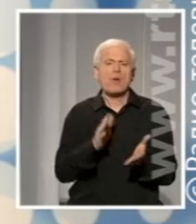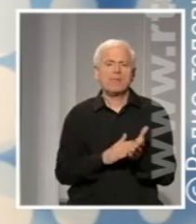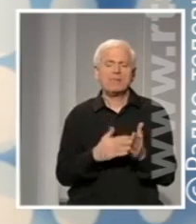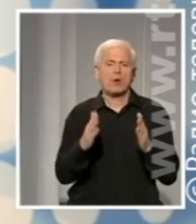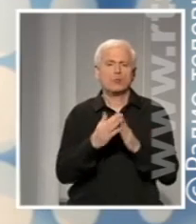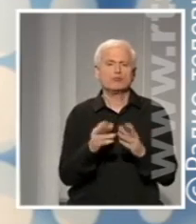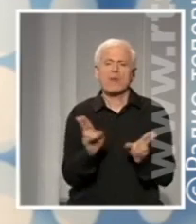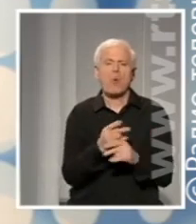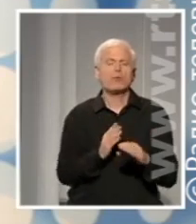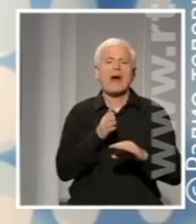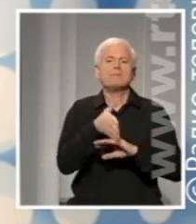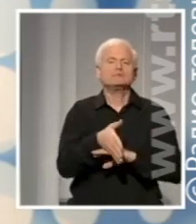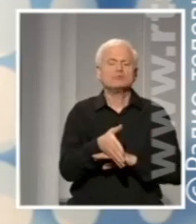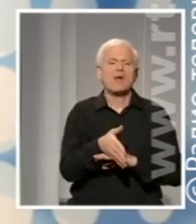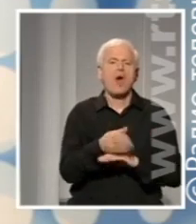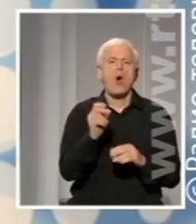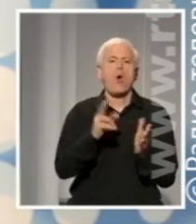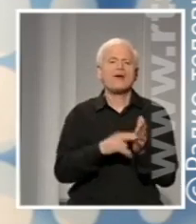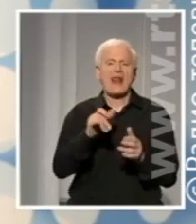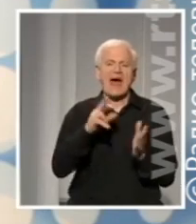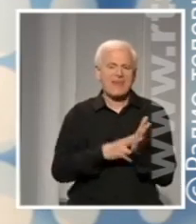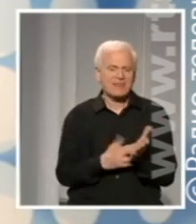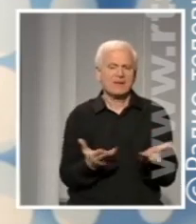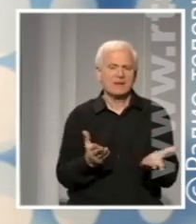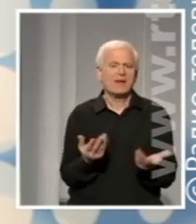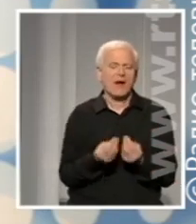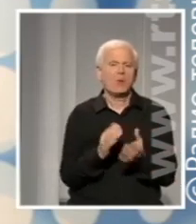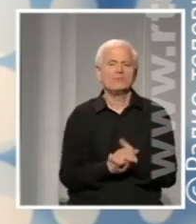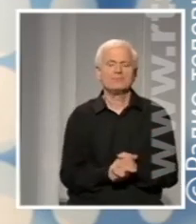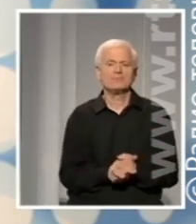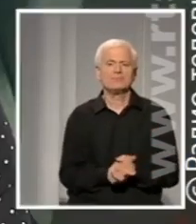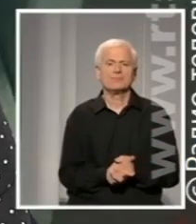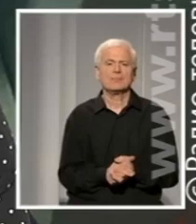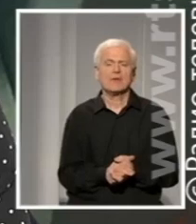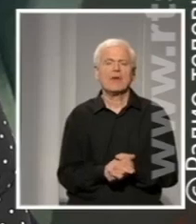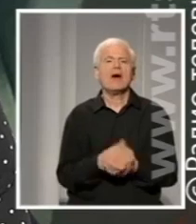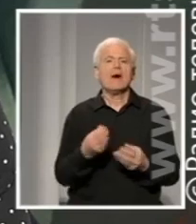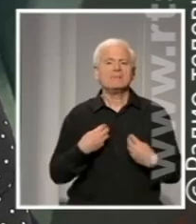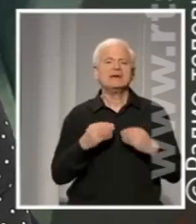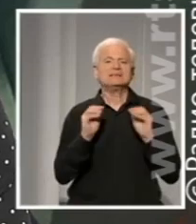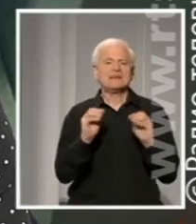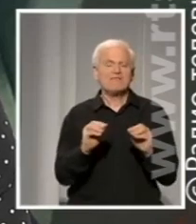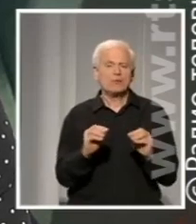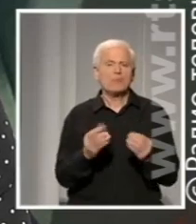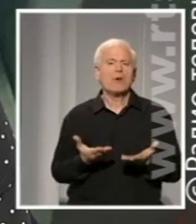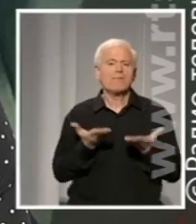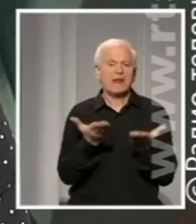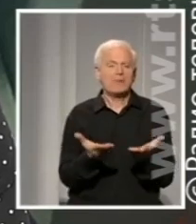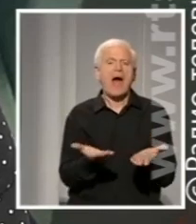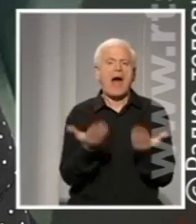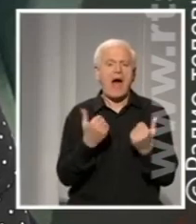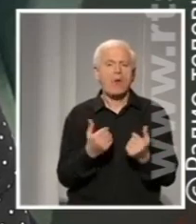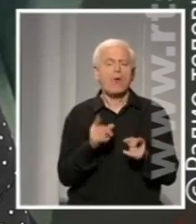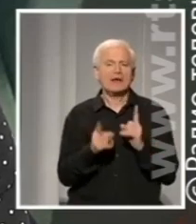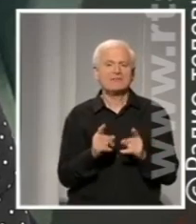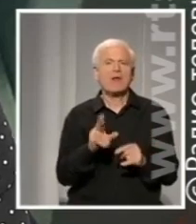da pristupe online, da na bilo koji način učestvuju u nastavi? Preporuka jeste ukoliko nastavnici imaju mogućnost da to